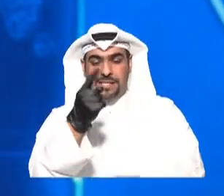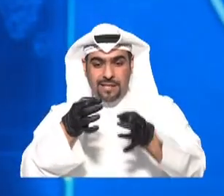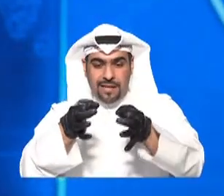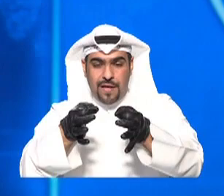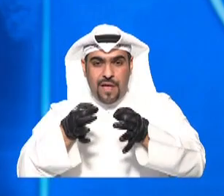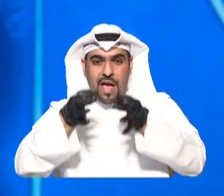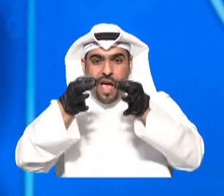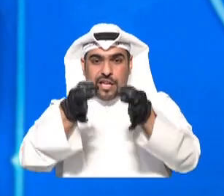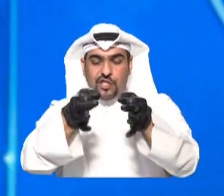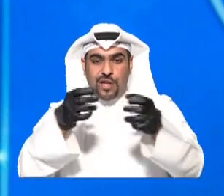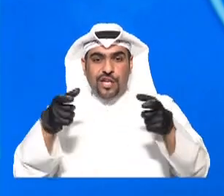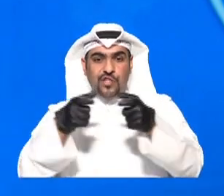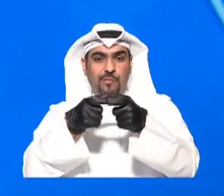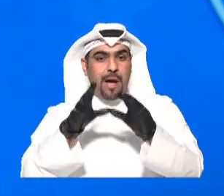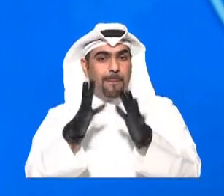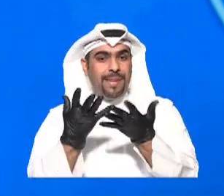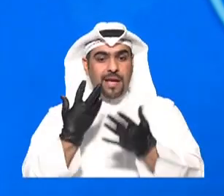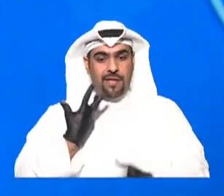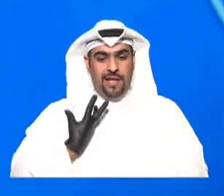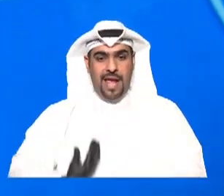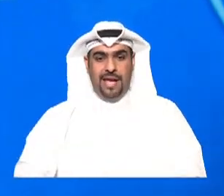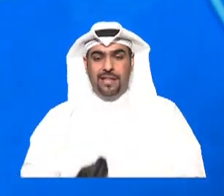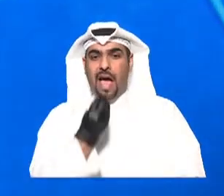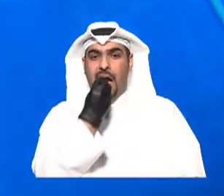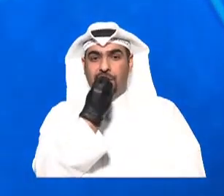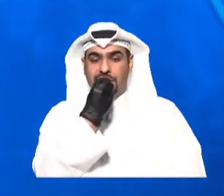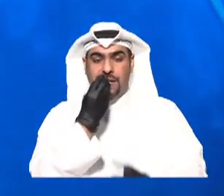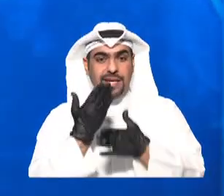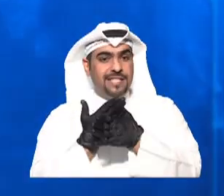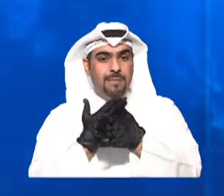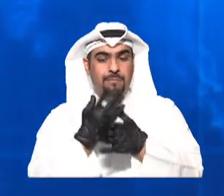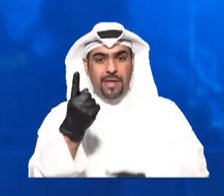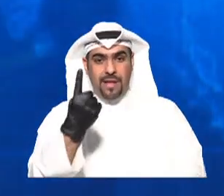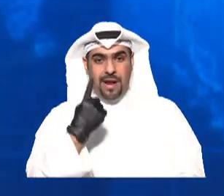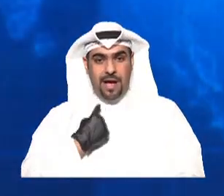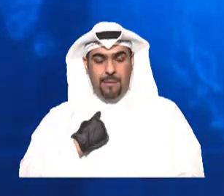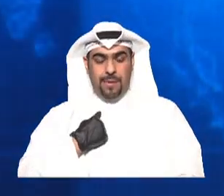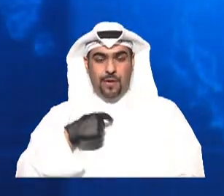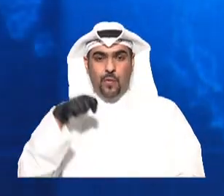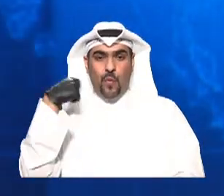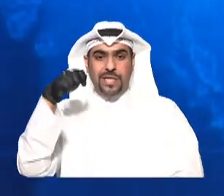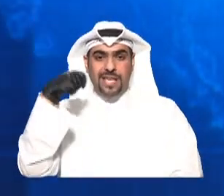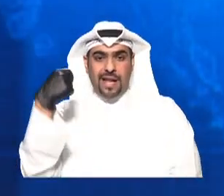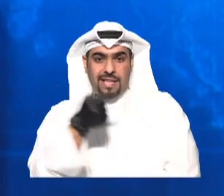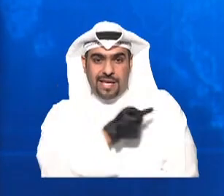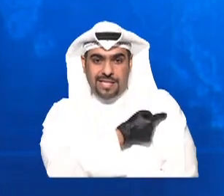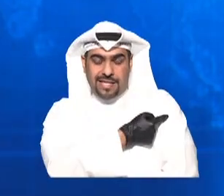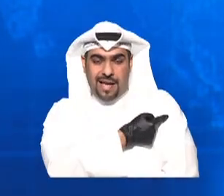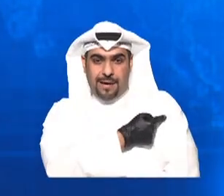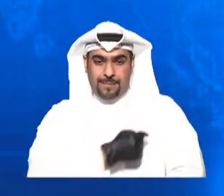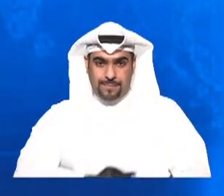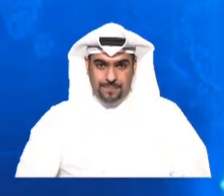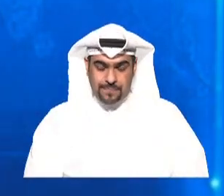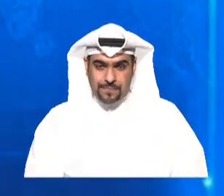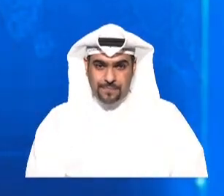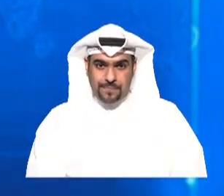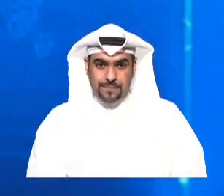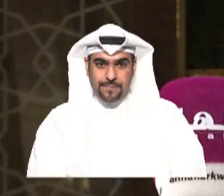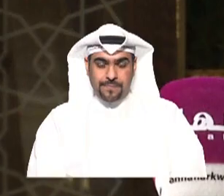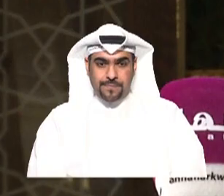ما بعد عيد الفطر، وذلك التزاما بمذكرة السلطات الصحية التي وصلت إليه نسخة منها.